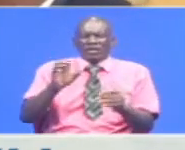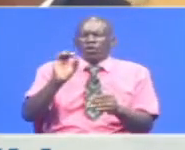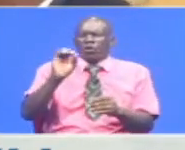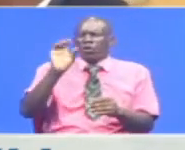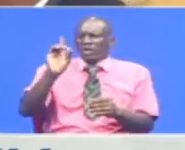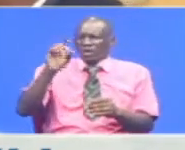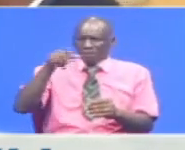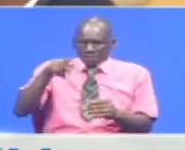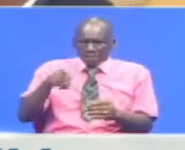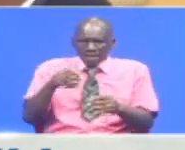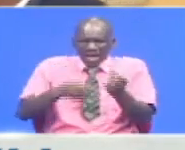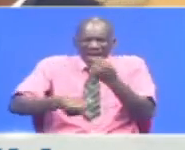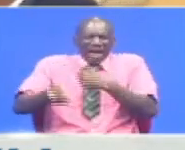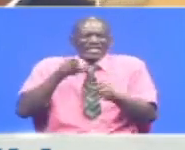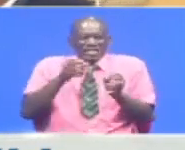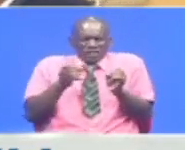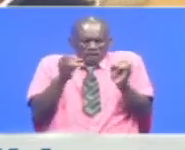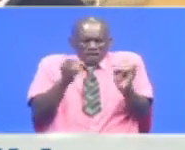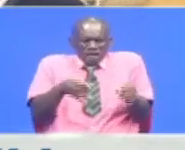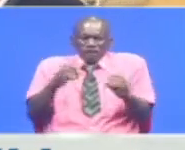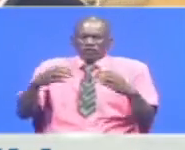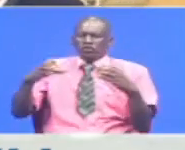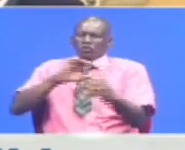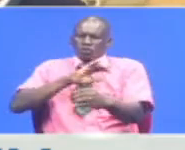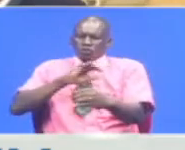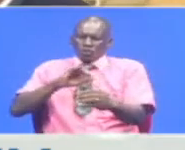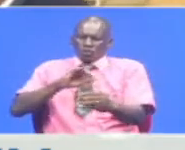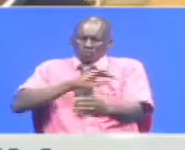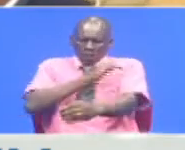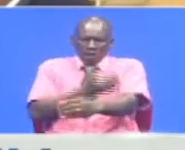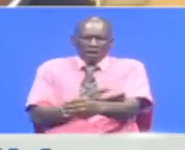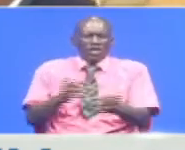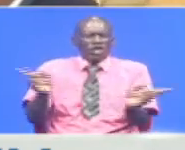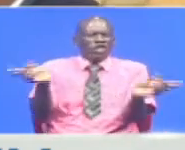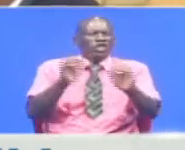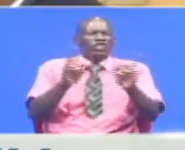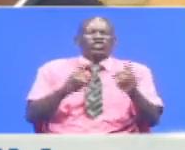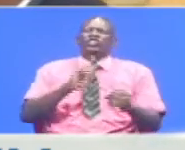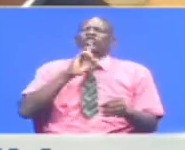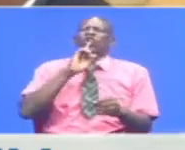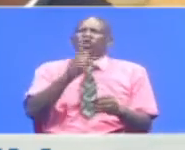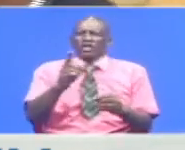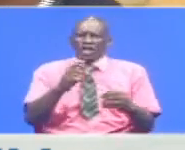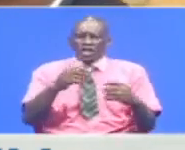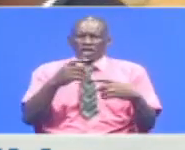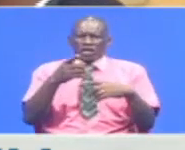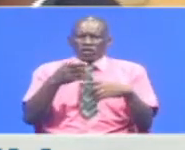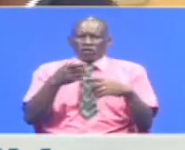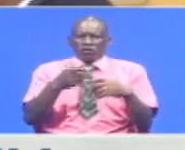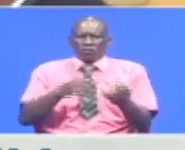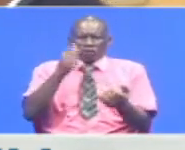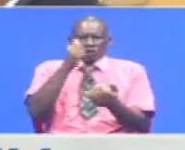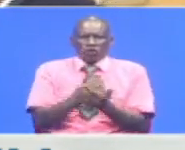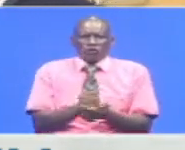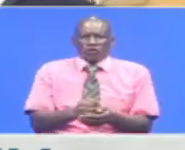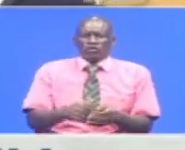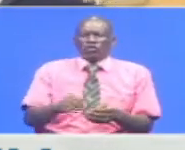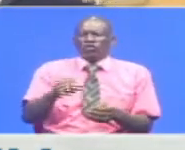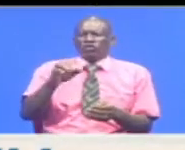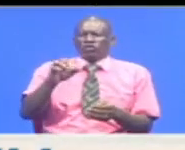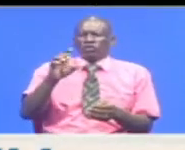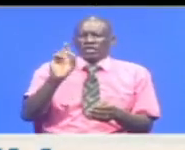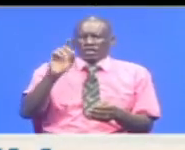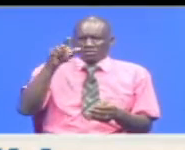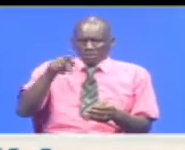his individual capacity. This is not a directive that came by virtue of the office of the director of public